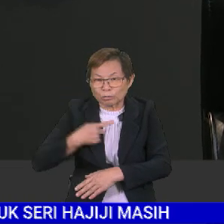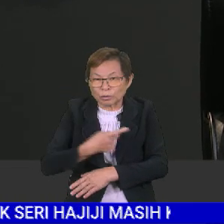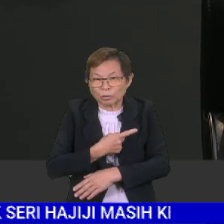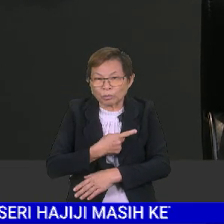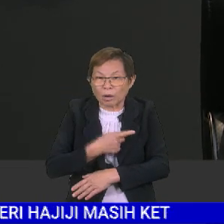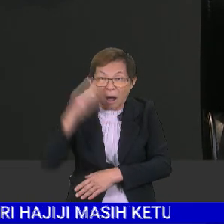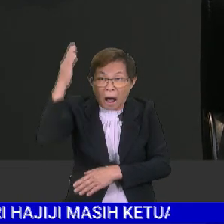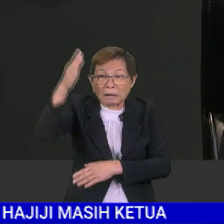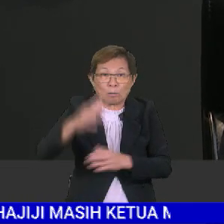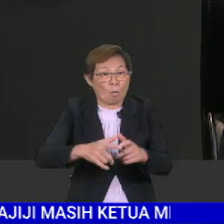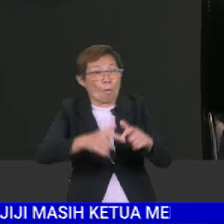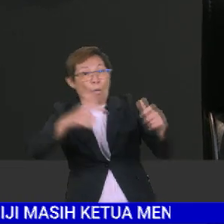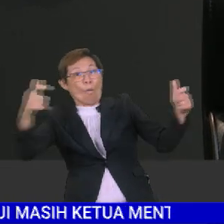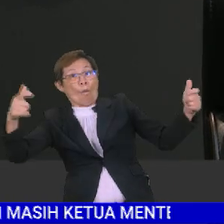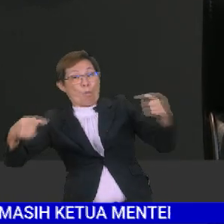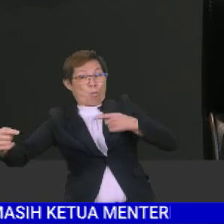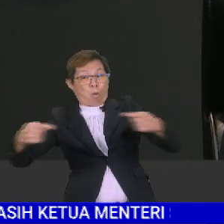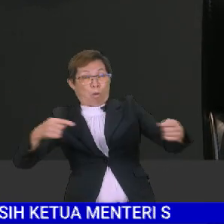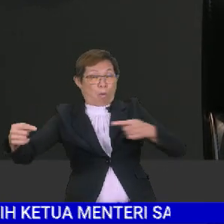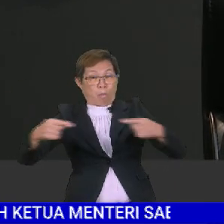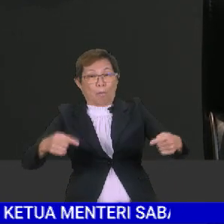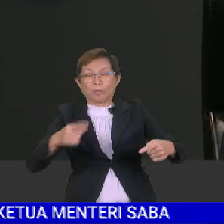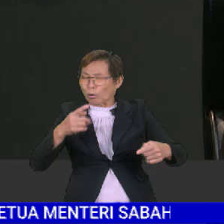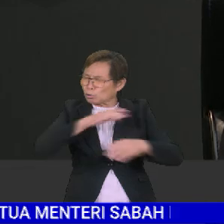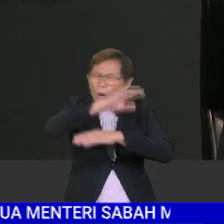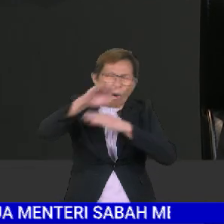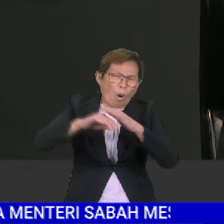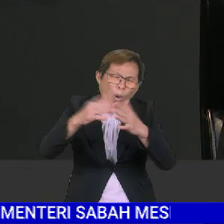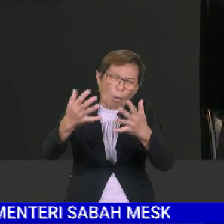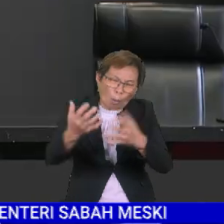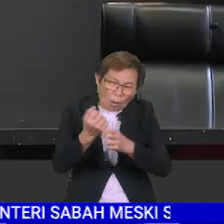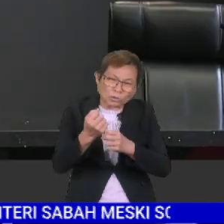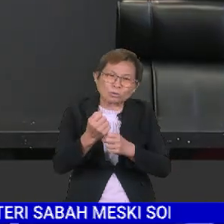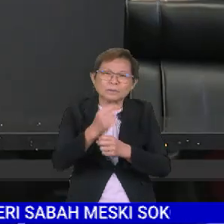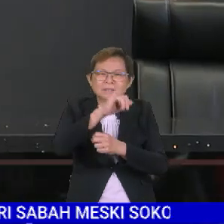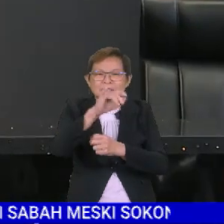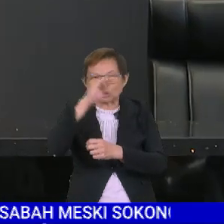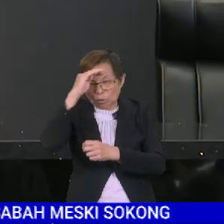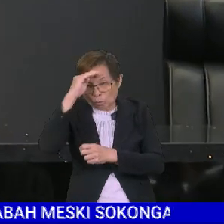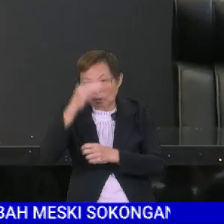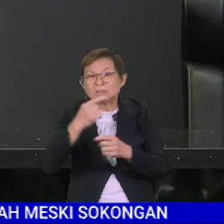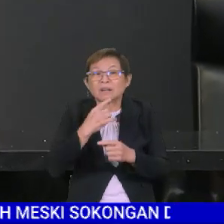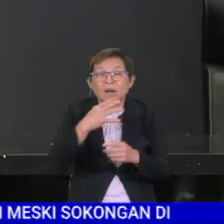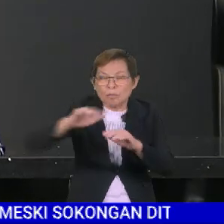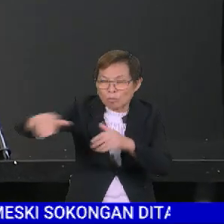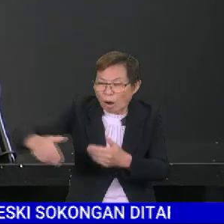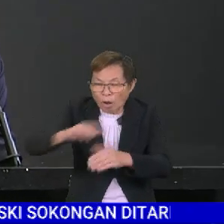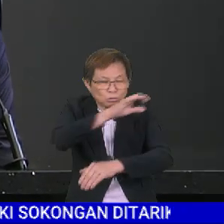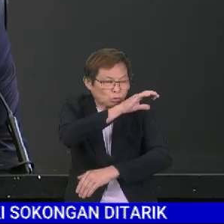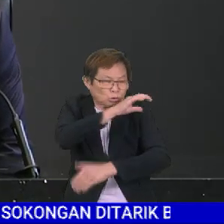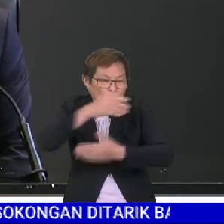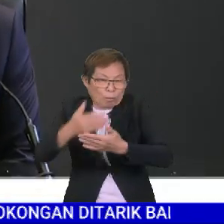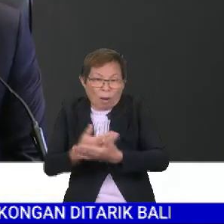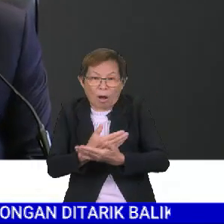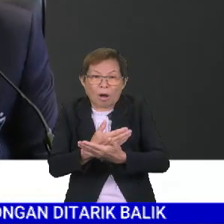there is going to be a big competition because everybody wants to beat JDT. Beliau berkata demikian ketika sesi pengenalan jawatan baharu di